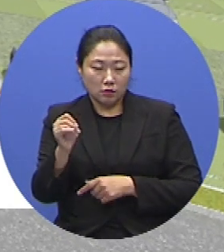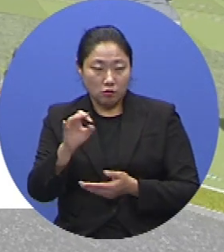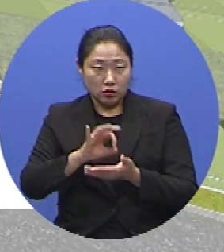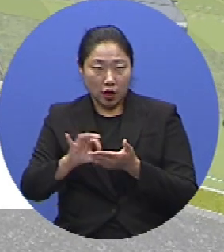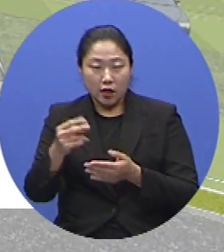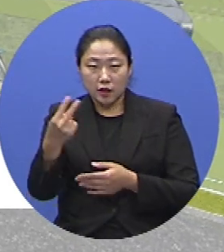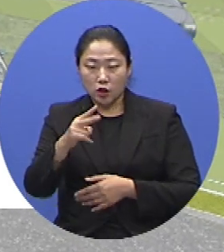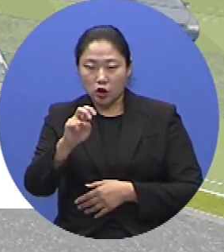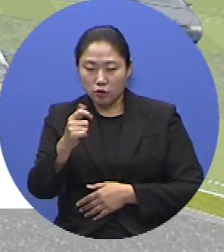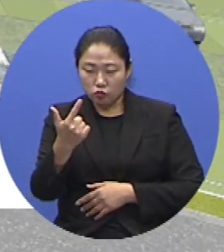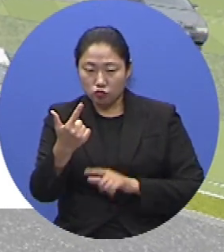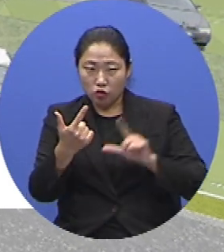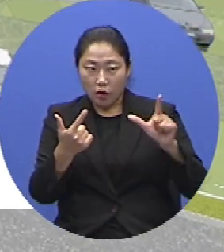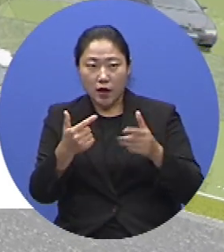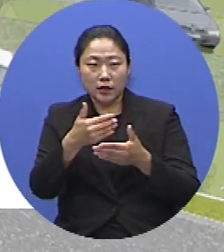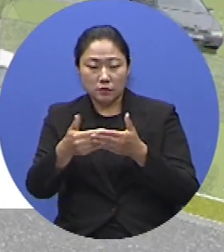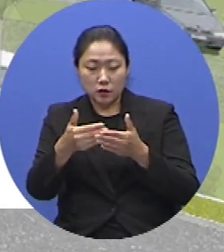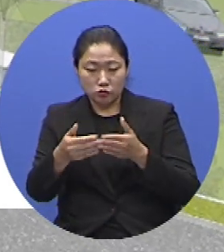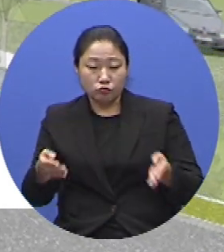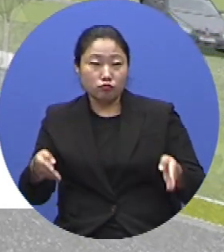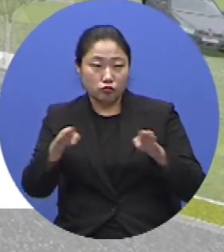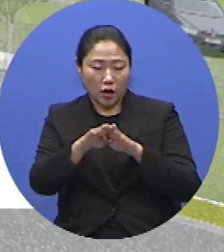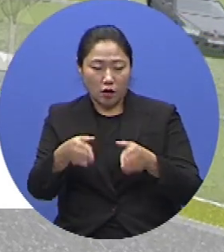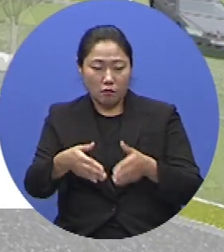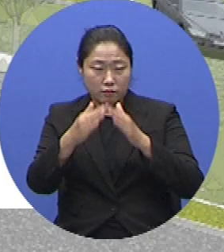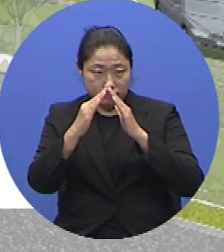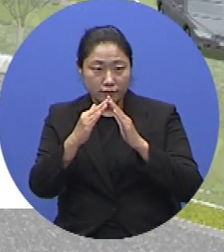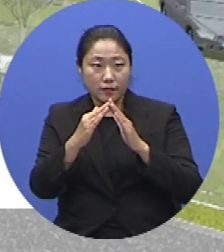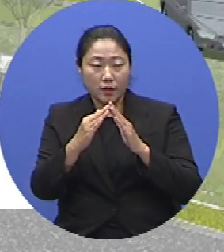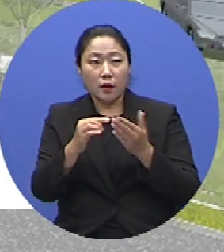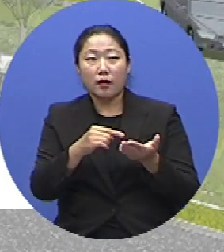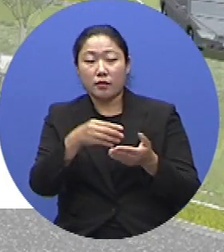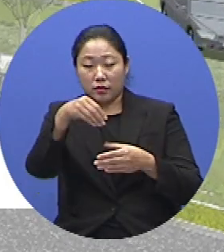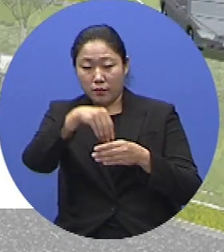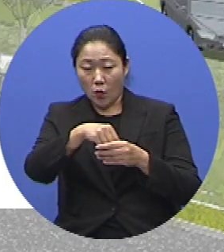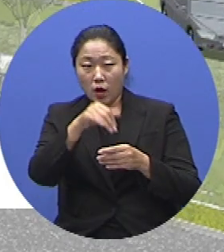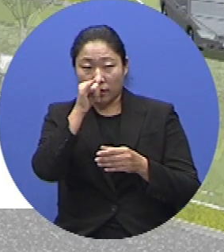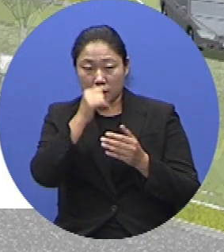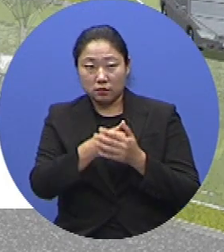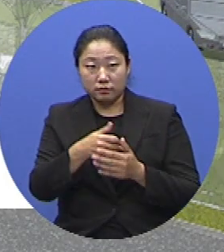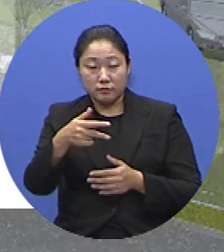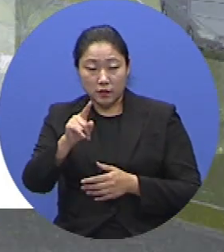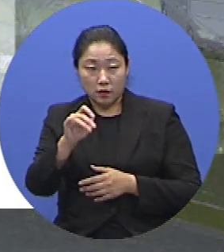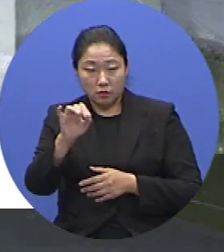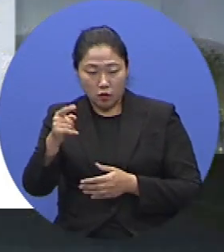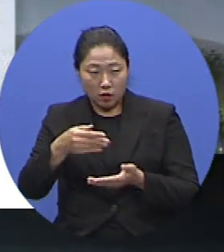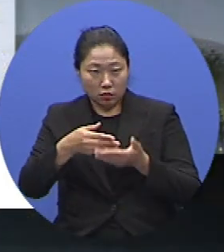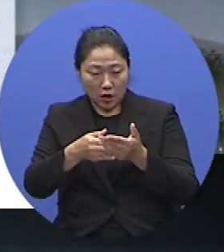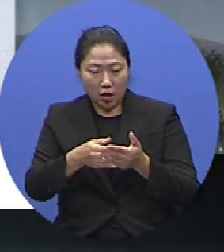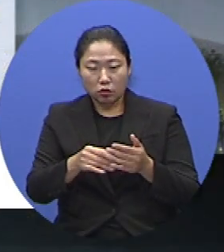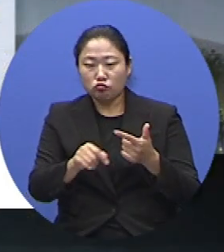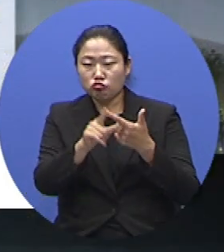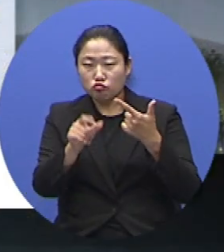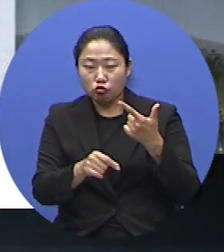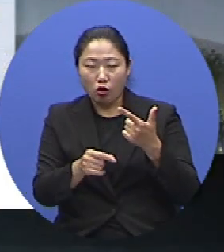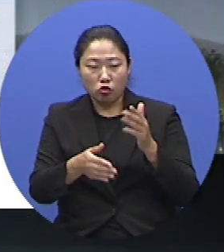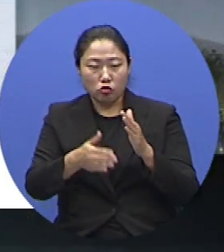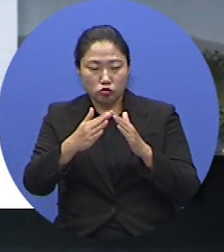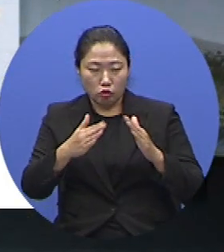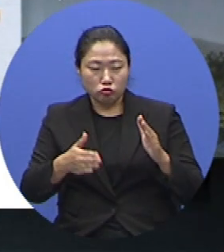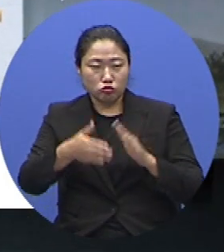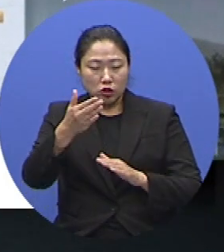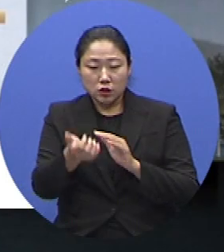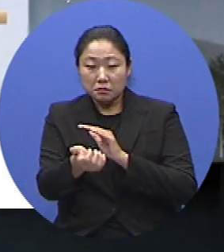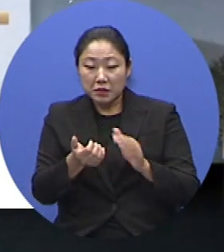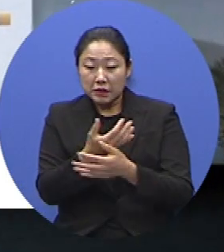2026년까지 미술관을 완공하는 내용을 담고 있습니다 자광 측의이 같은 제안은 지난 6월 전주 시와의 사전